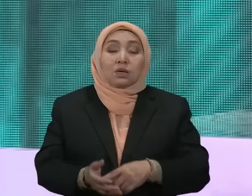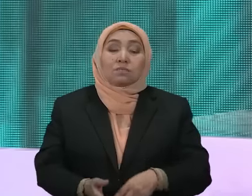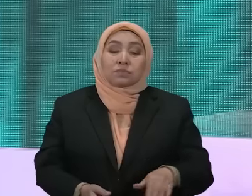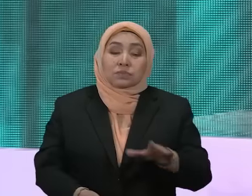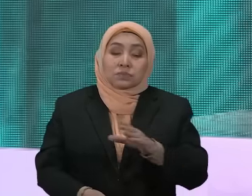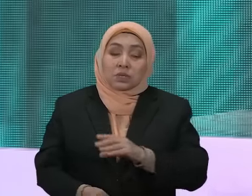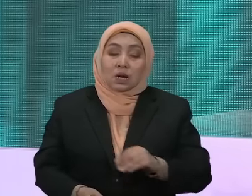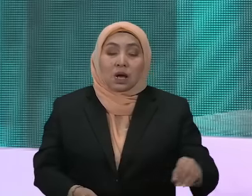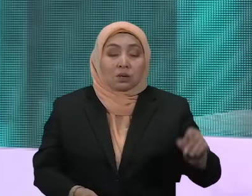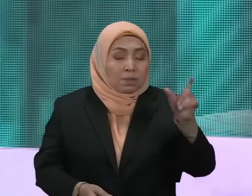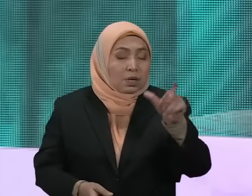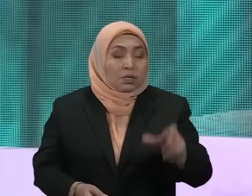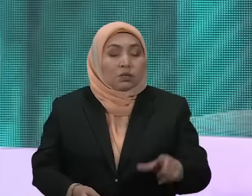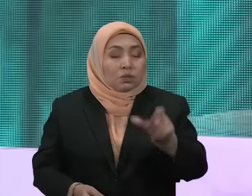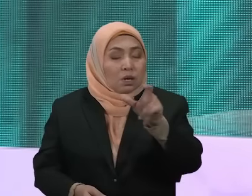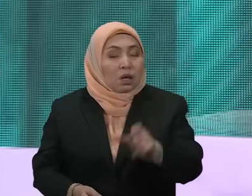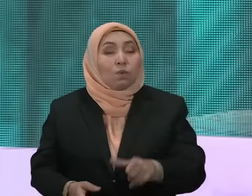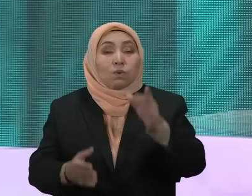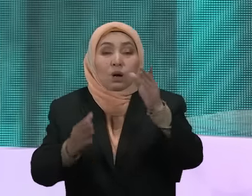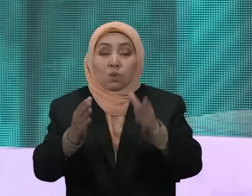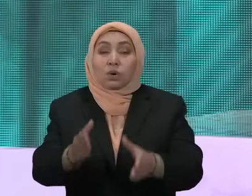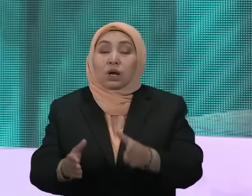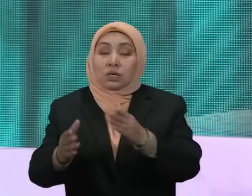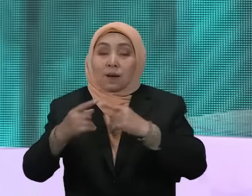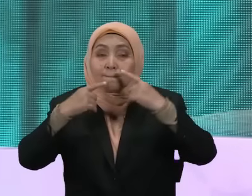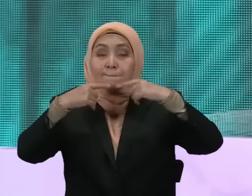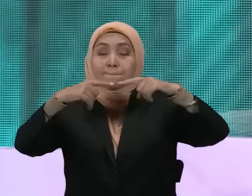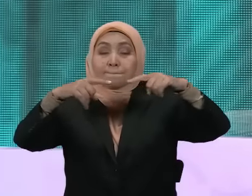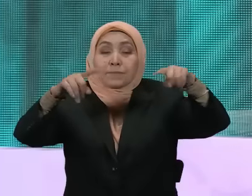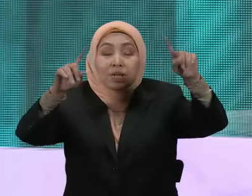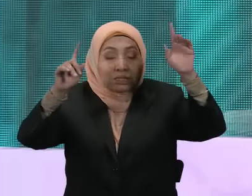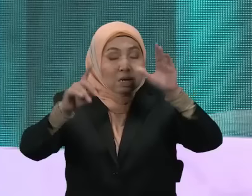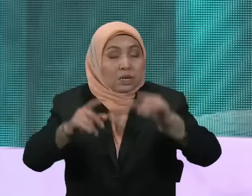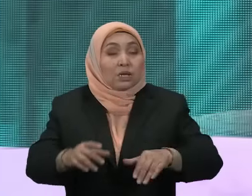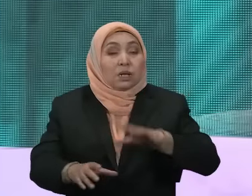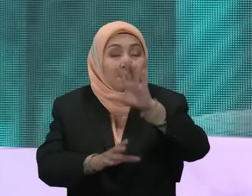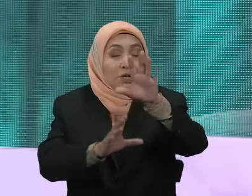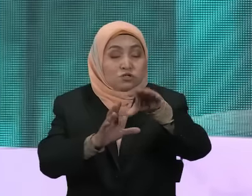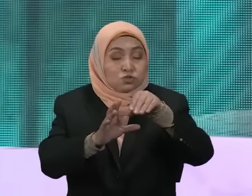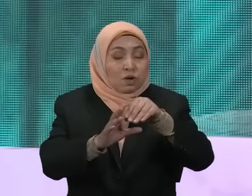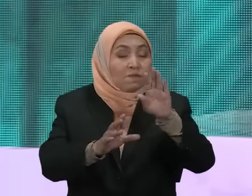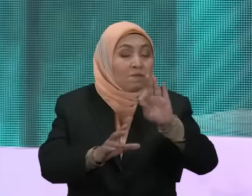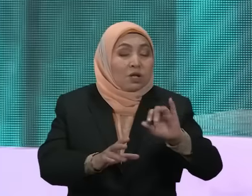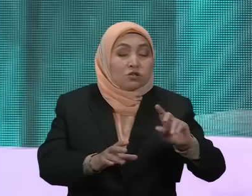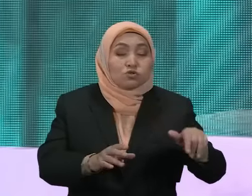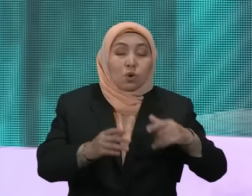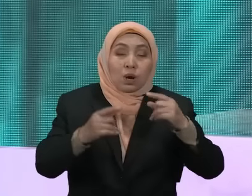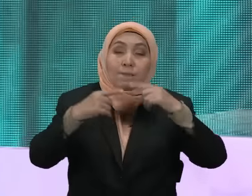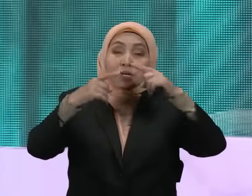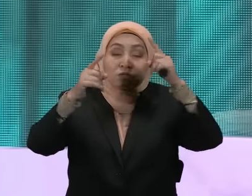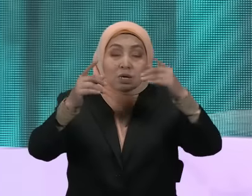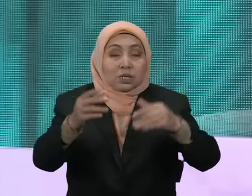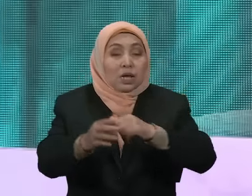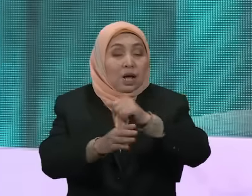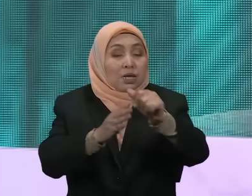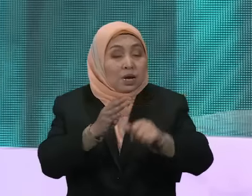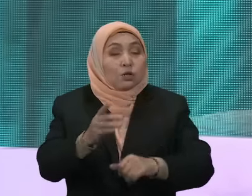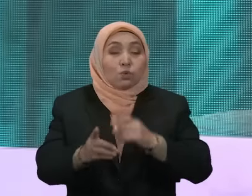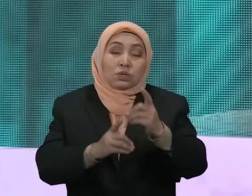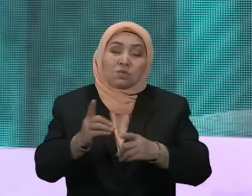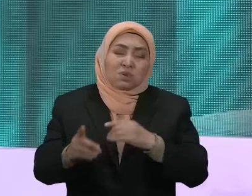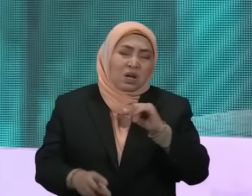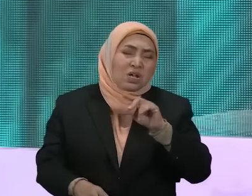humul faizun. Dan mereka lah orang-orang yang berjaya. Yang dimaksudkan faizun ini ialah berjaya di akhirat. Di dunia mungkin